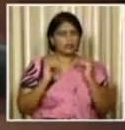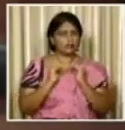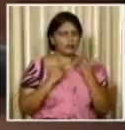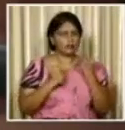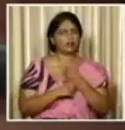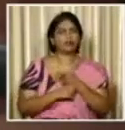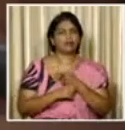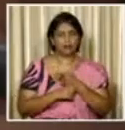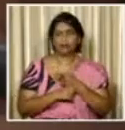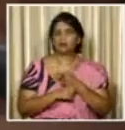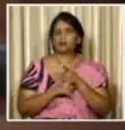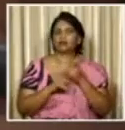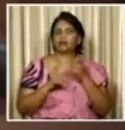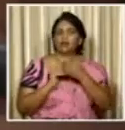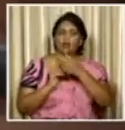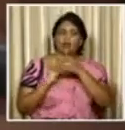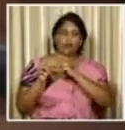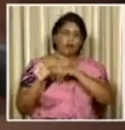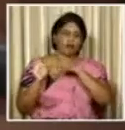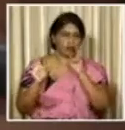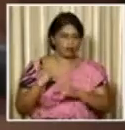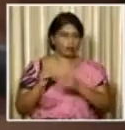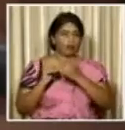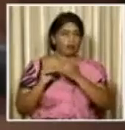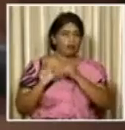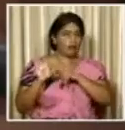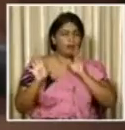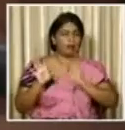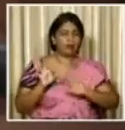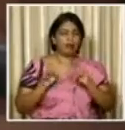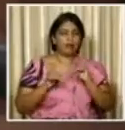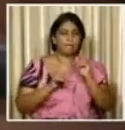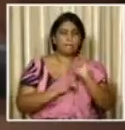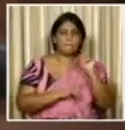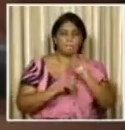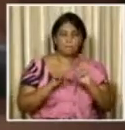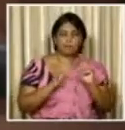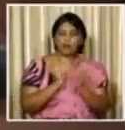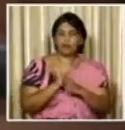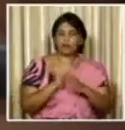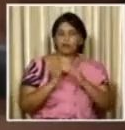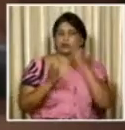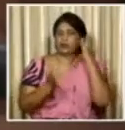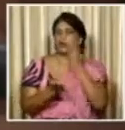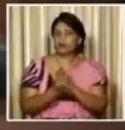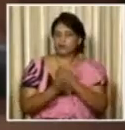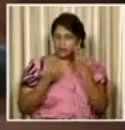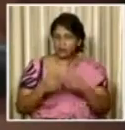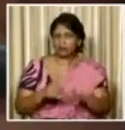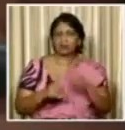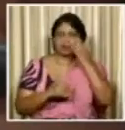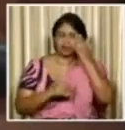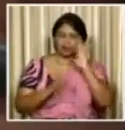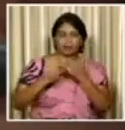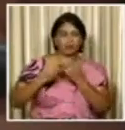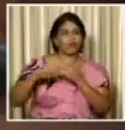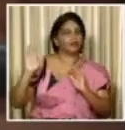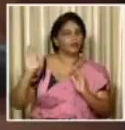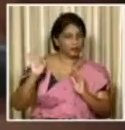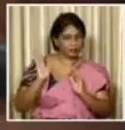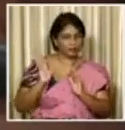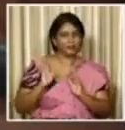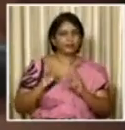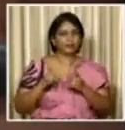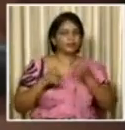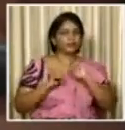matuna, ini saya uhui batuna. Ibat punan ini parlimen itu sabab awalnya awasan kerana pas si subah wikau ke tanah turai